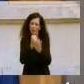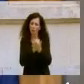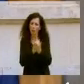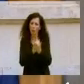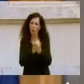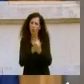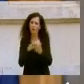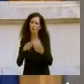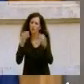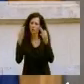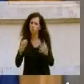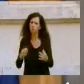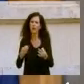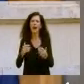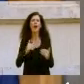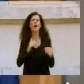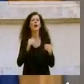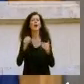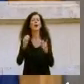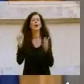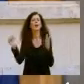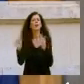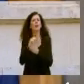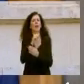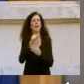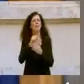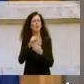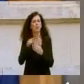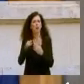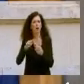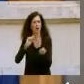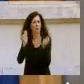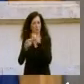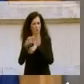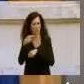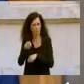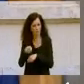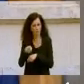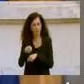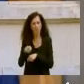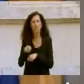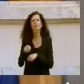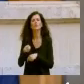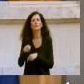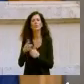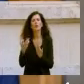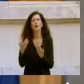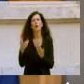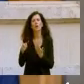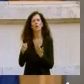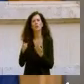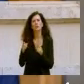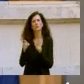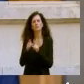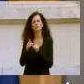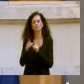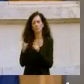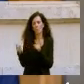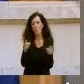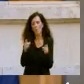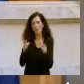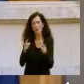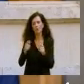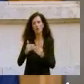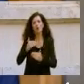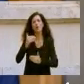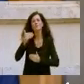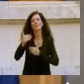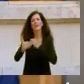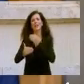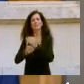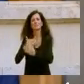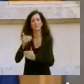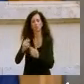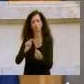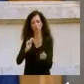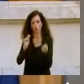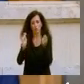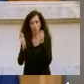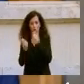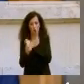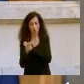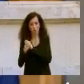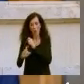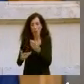un fatto pubblico che sono state avanzate delle proposte di transazione ma perchè queste